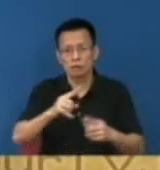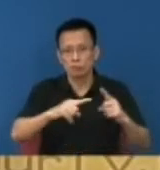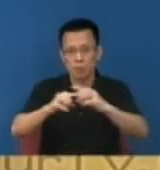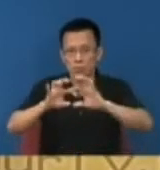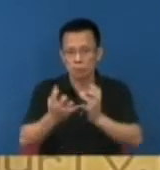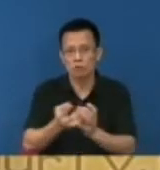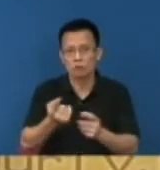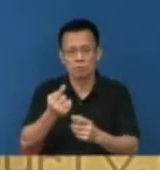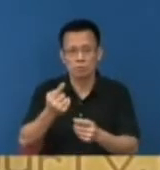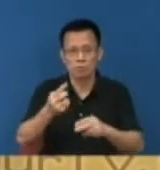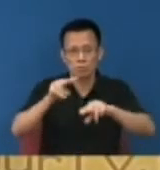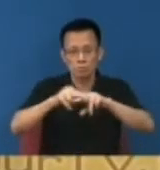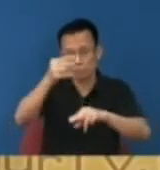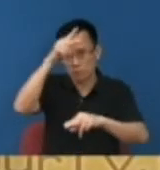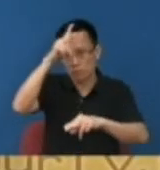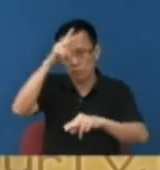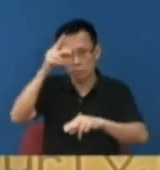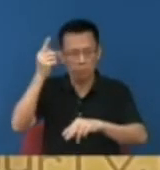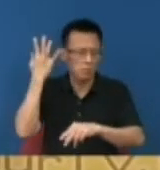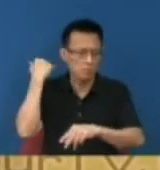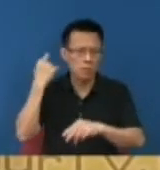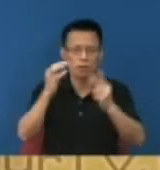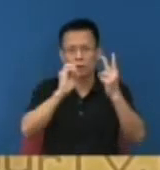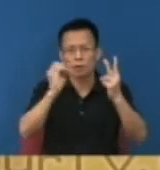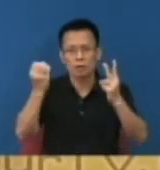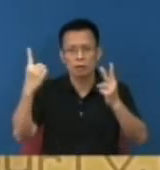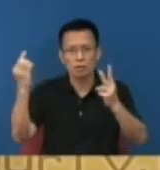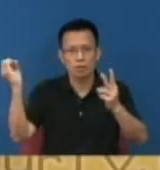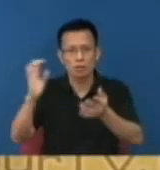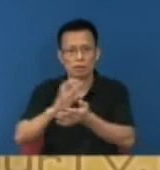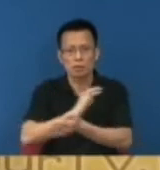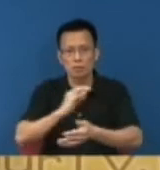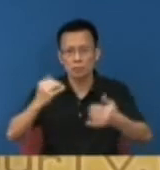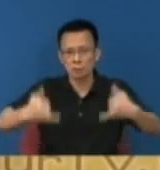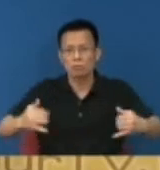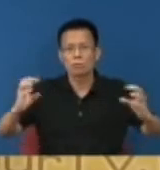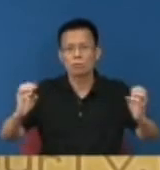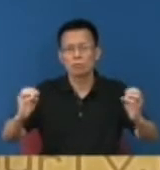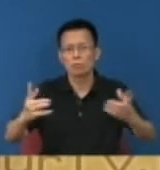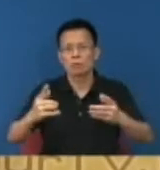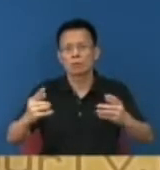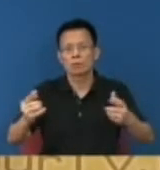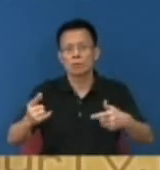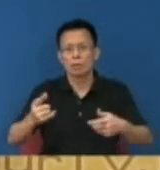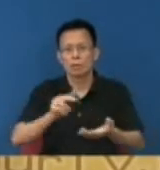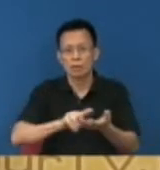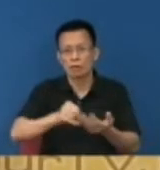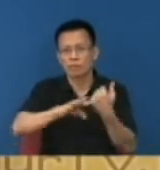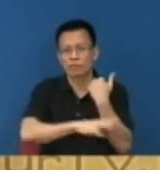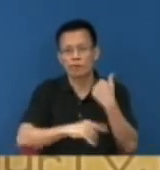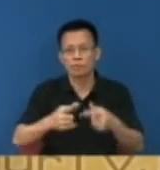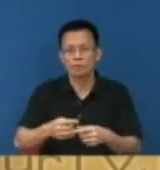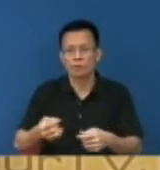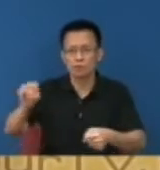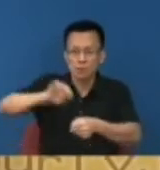共產黨當年即是在2010年的談判說是立法會現在多了五